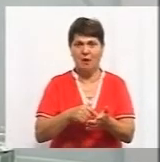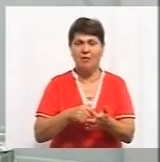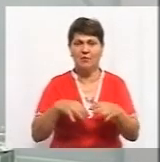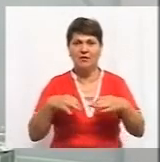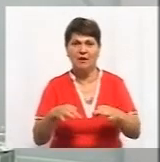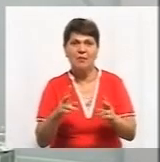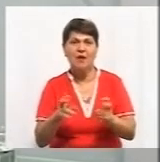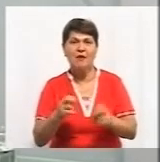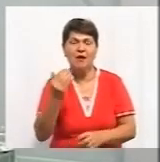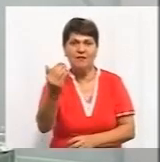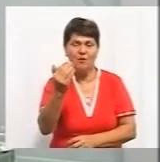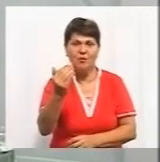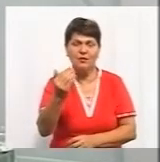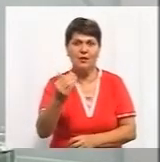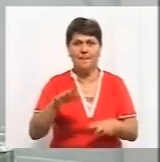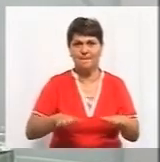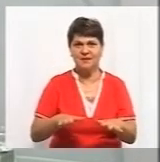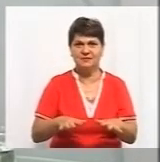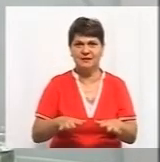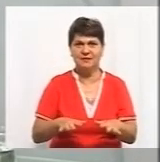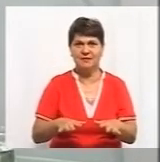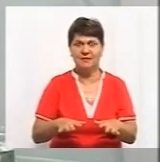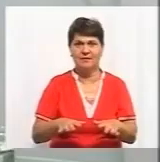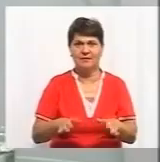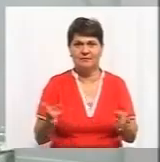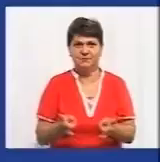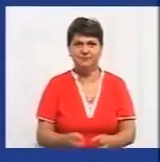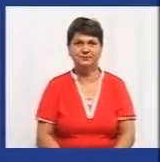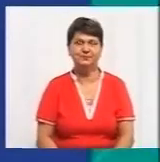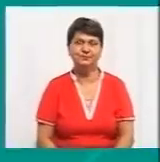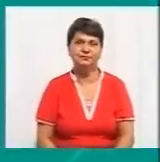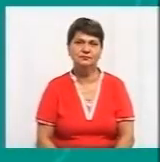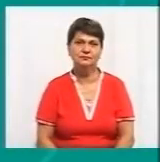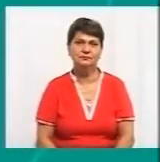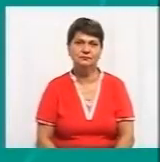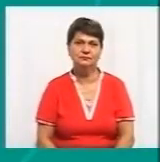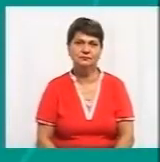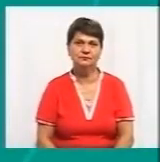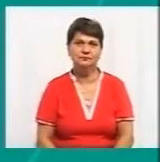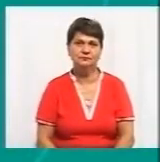вони дістаються до місць призначення. Давайте послухаємо їхні коментарі.